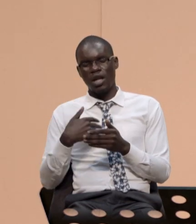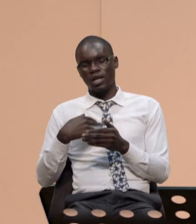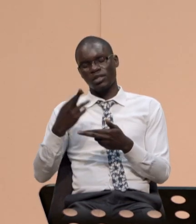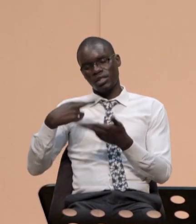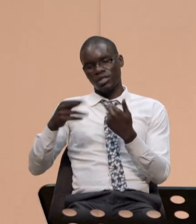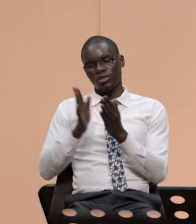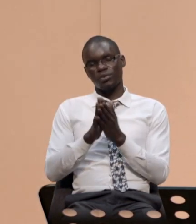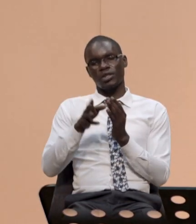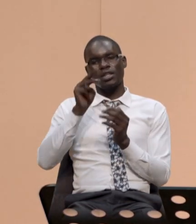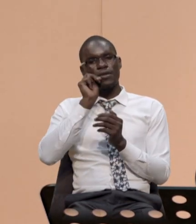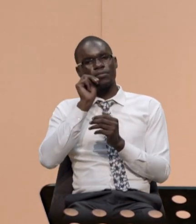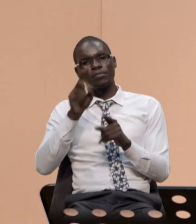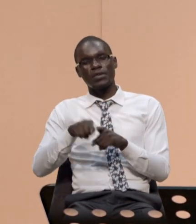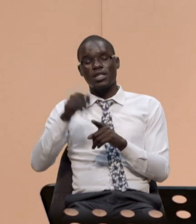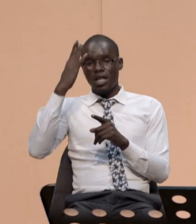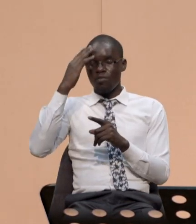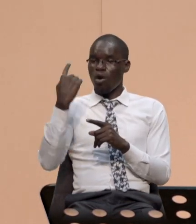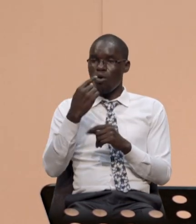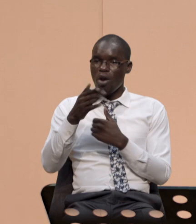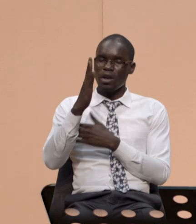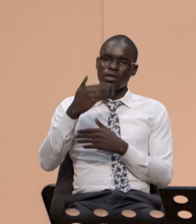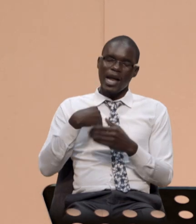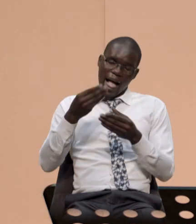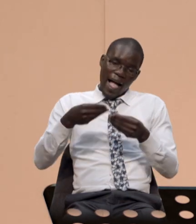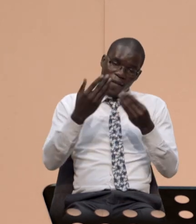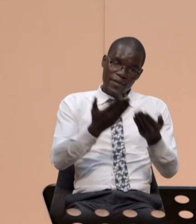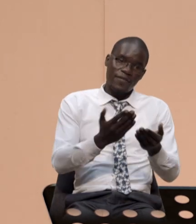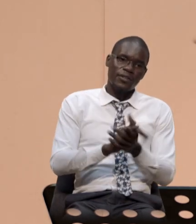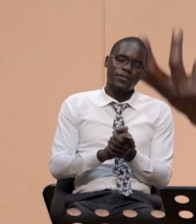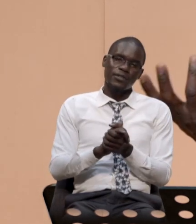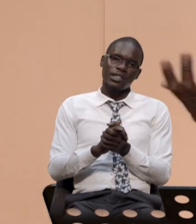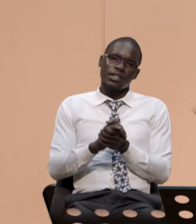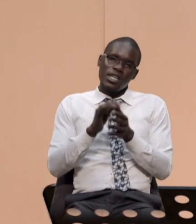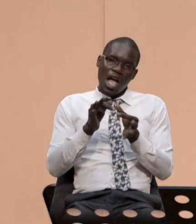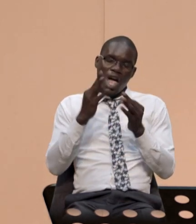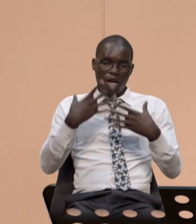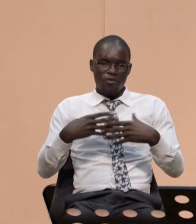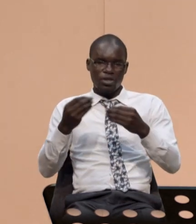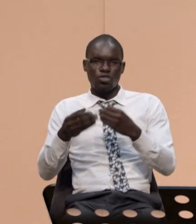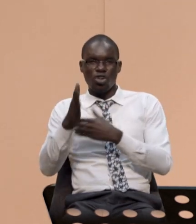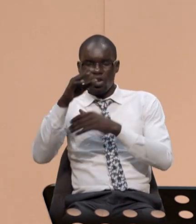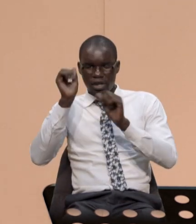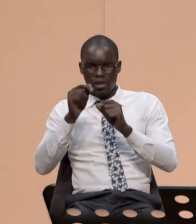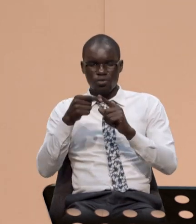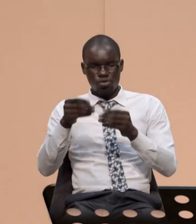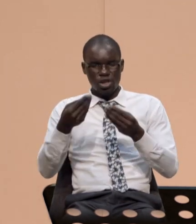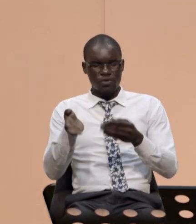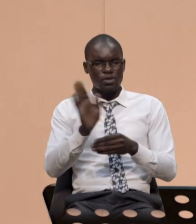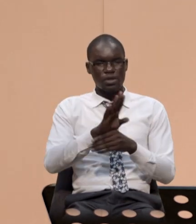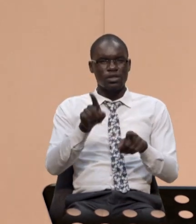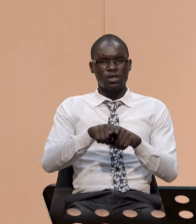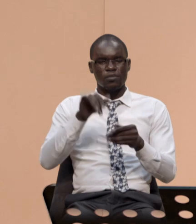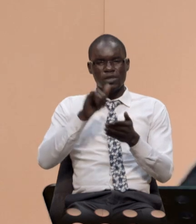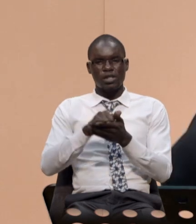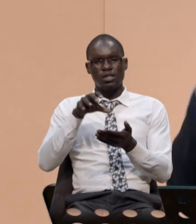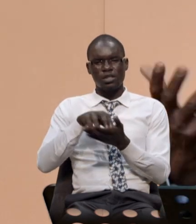relationship with him. Alijua kwamba Mungu ndiye anayetoa, he is the provider. Na hivyo, hata ikienda, God is able to provide back. Na katika hali